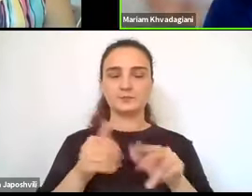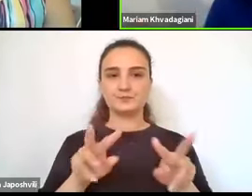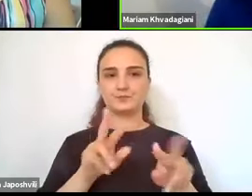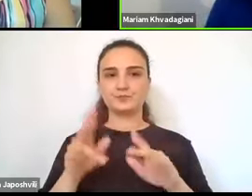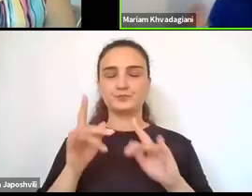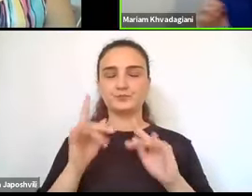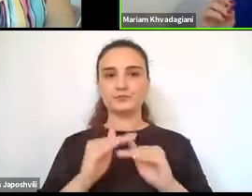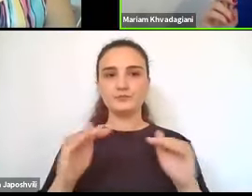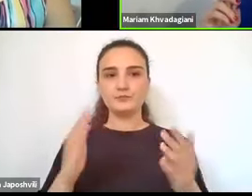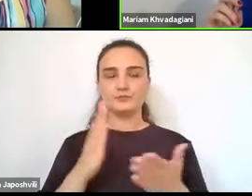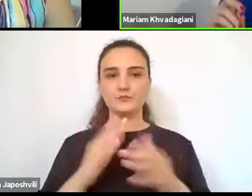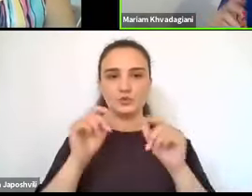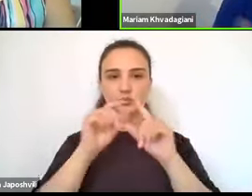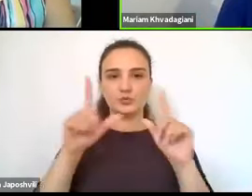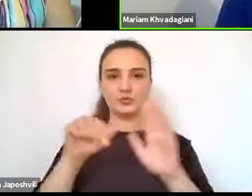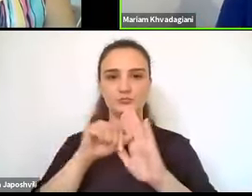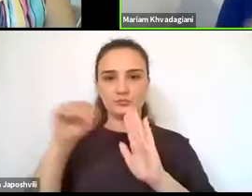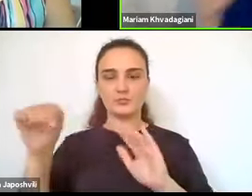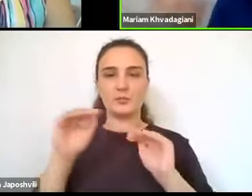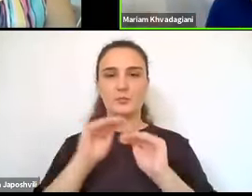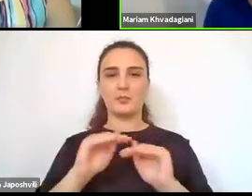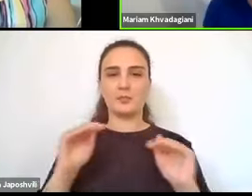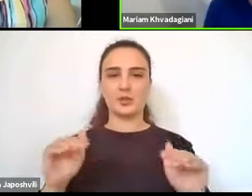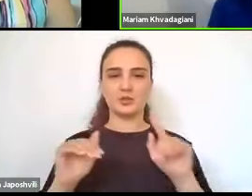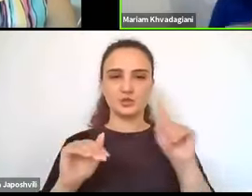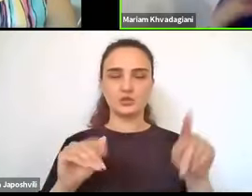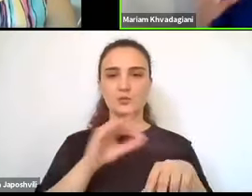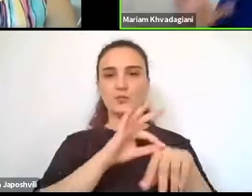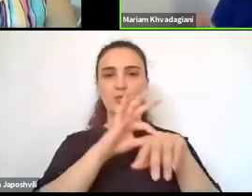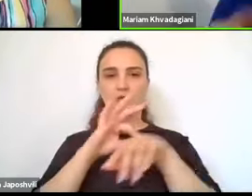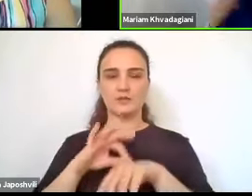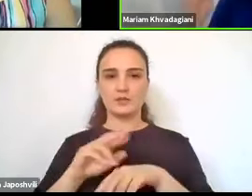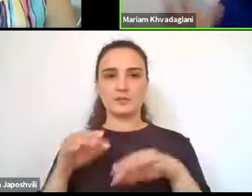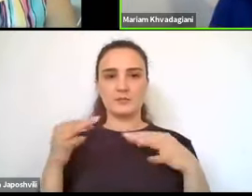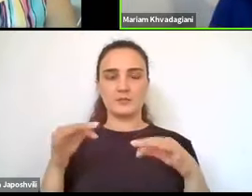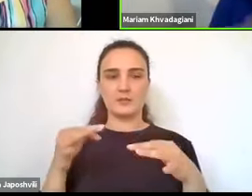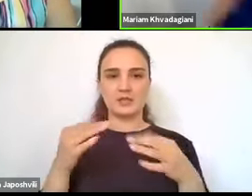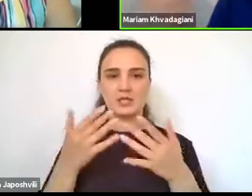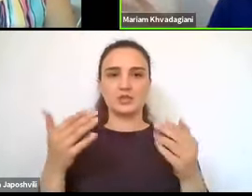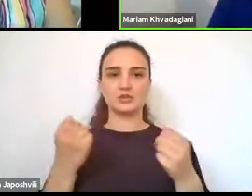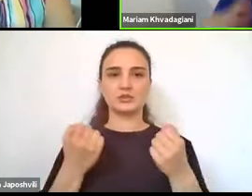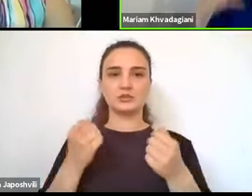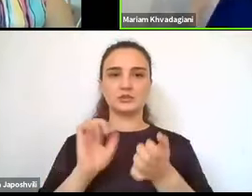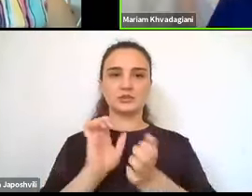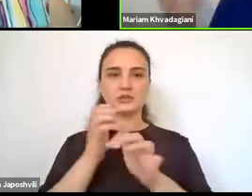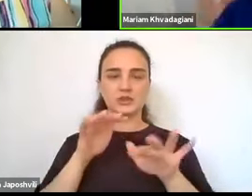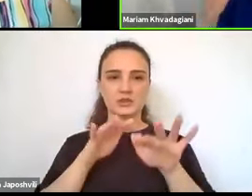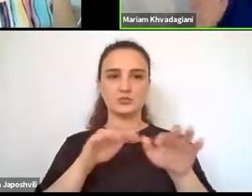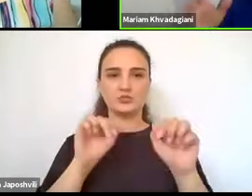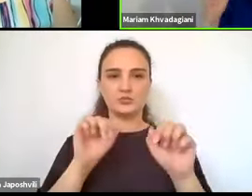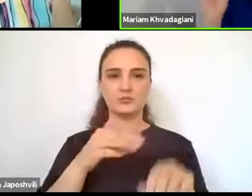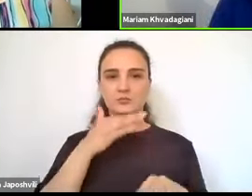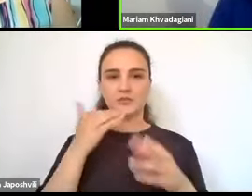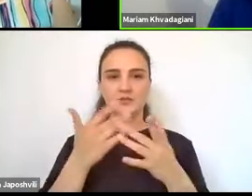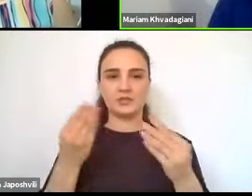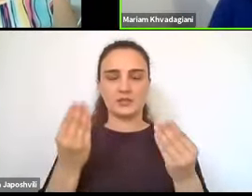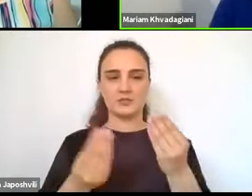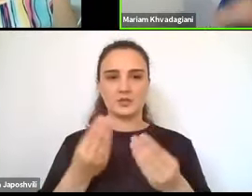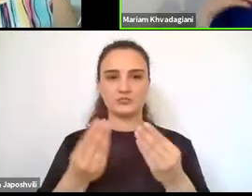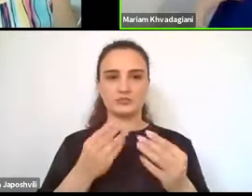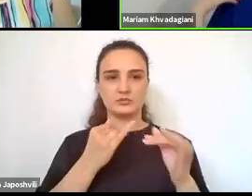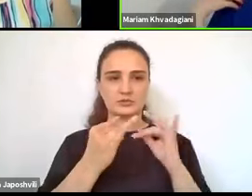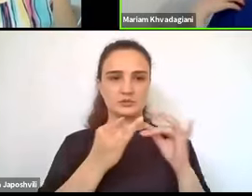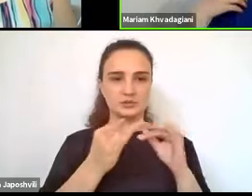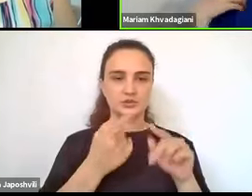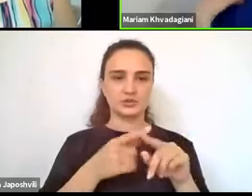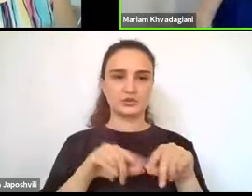ბავშვი მიყავთ სკოლაში, ან მიყავთ ბაღში, ან იქედან მოყავთ და მანქანაში საცობში ხართ, შეგიძლიათ უამრავი თამაში ეთამაშოთ, იქნება